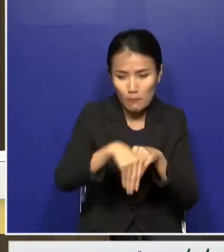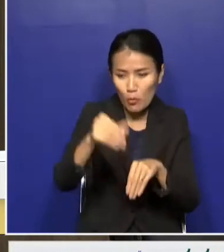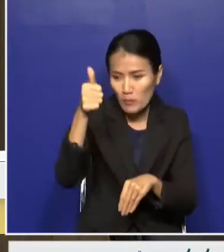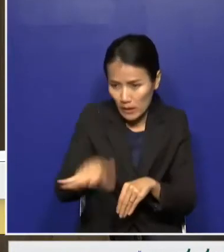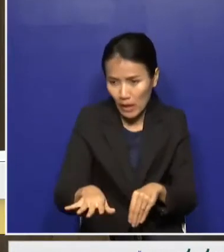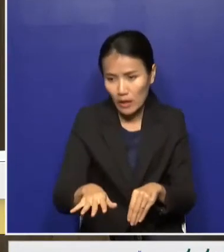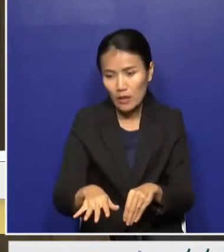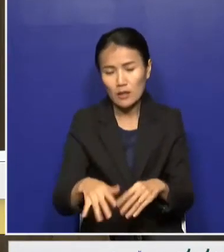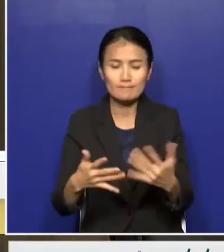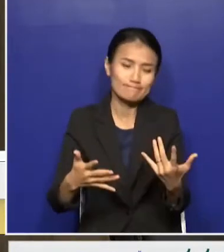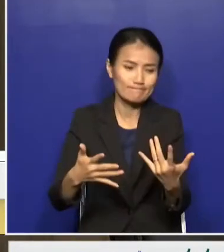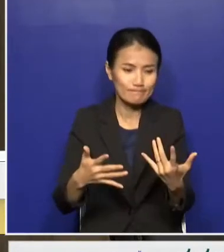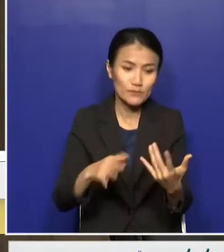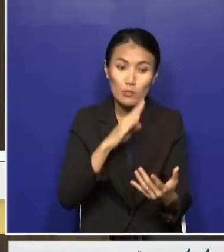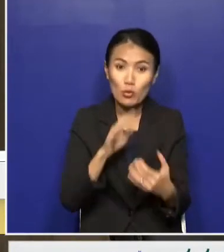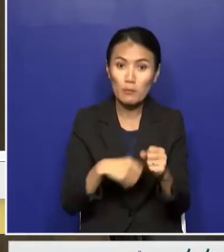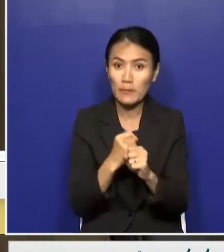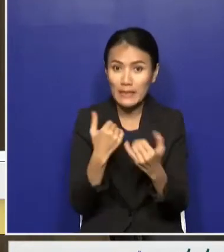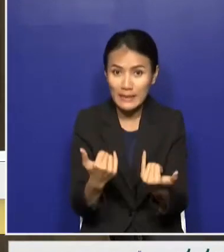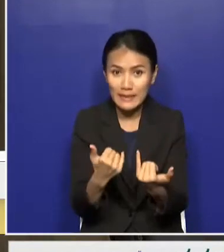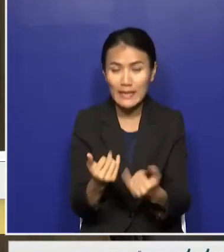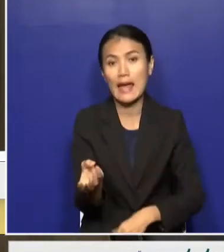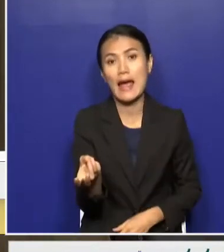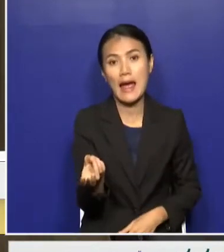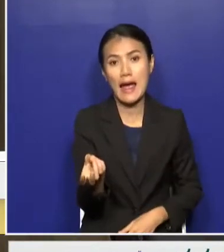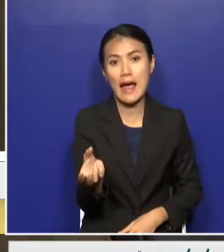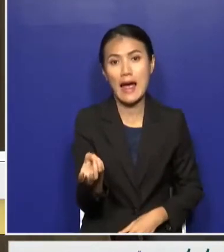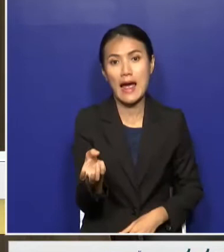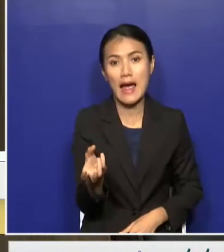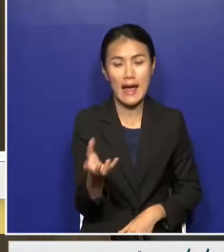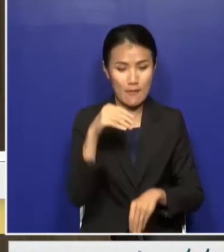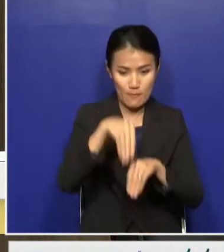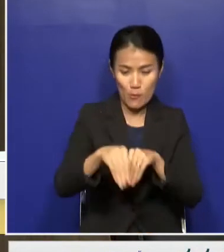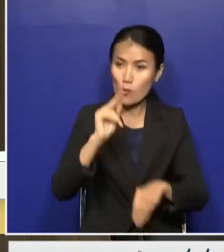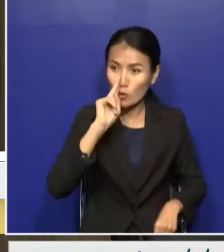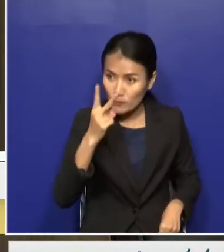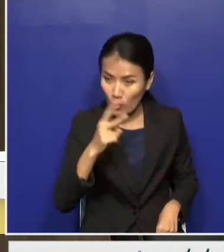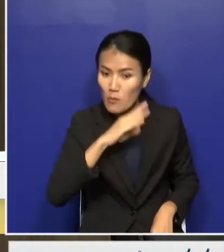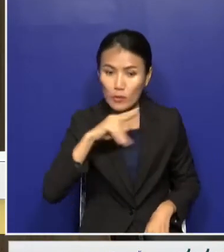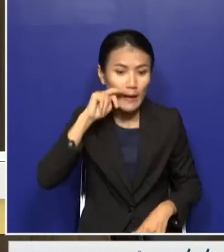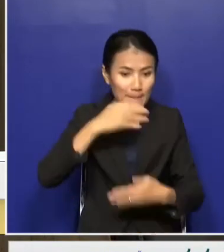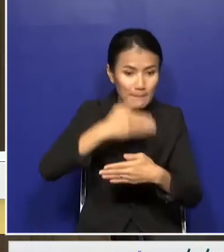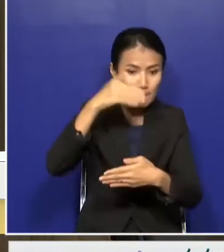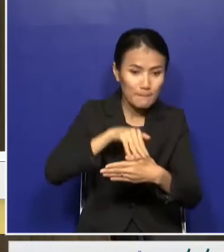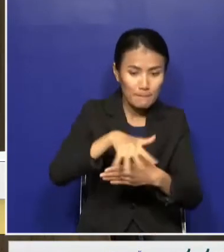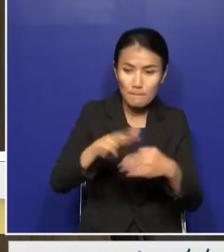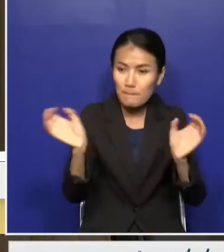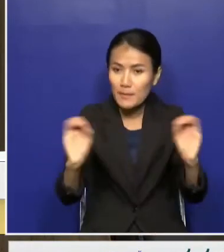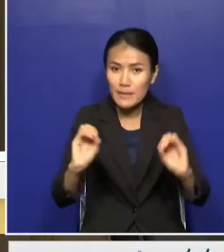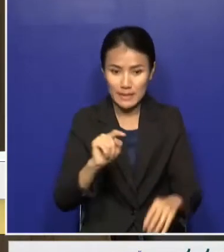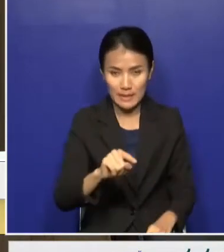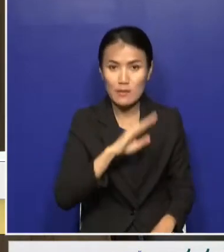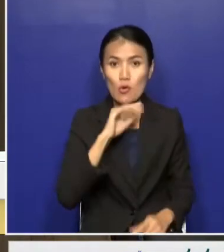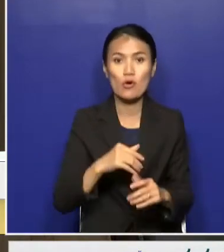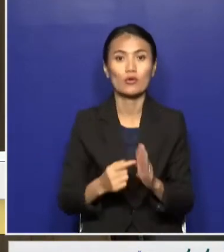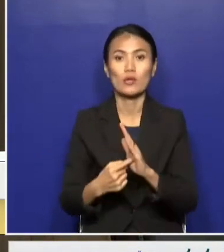นี้นะครับในฤดูทำข้าวนาปังเนี่ยนะครับถ้าเกษตรกรยังไม่ได้รับน้ำอีกเนี่ยนะครับโดยเฉพาะอย่างในเขตพื้นที่ผมเนี่ยอำเภอ